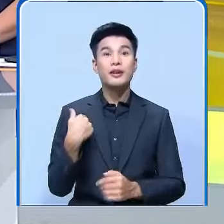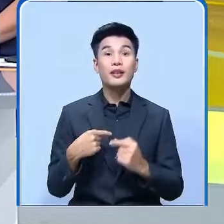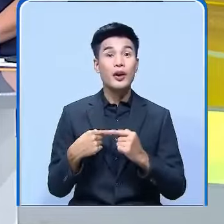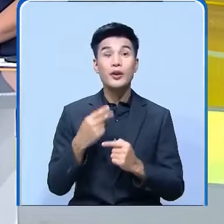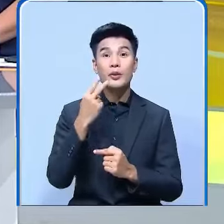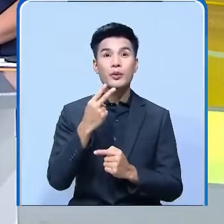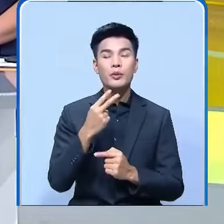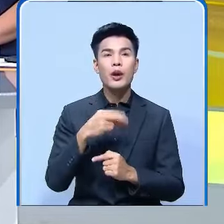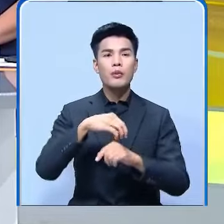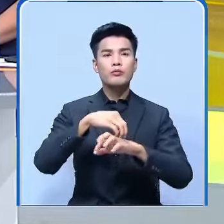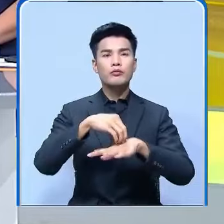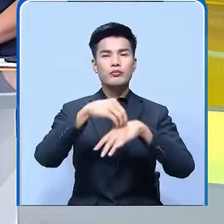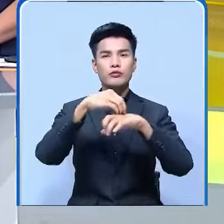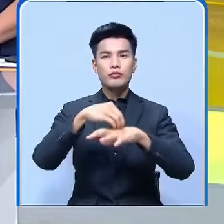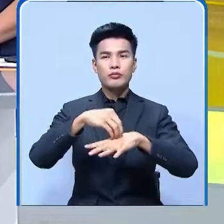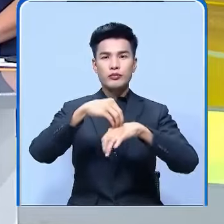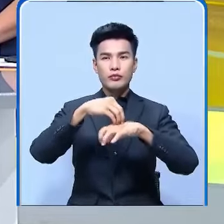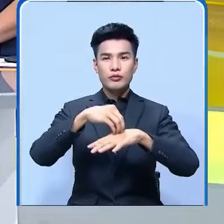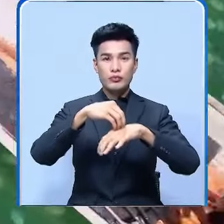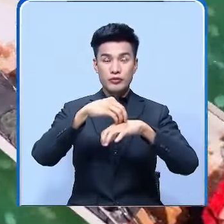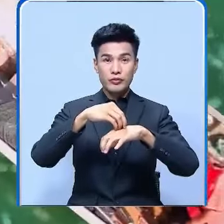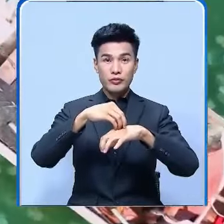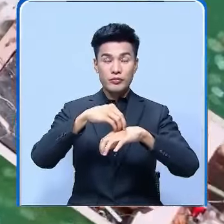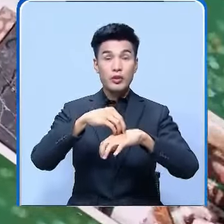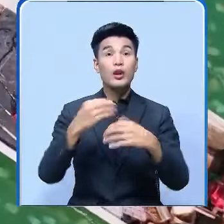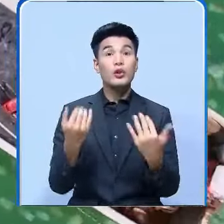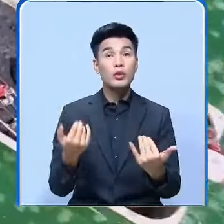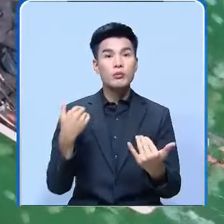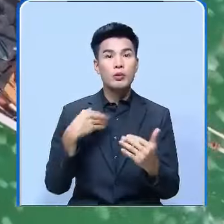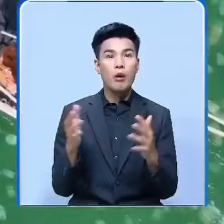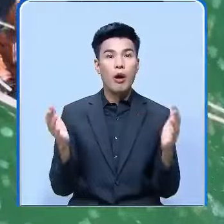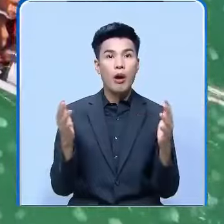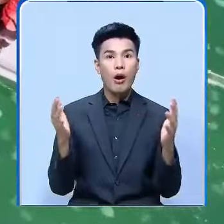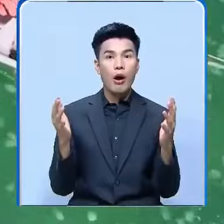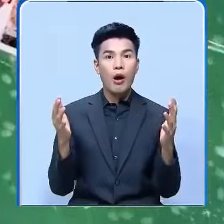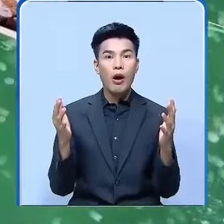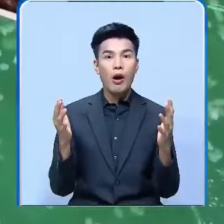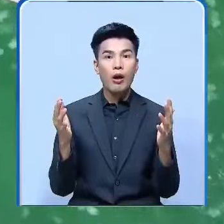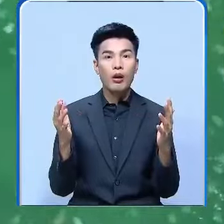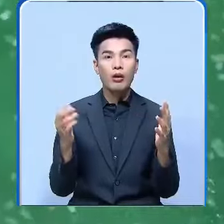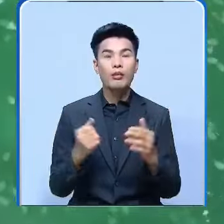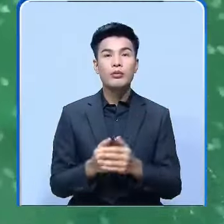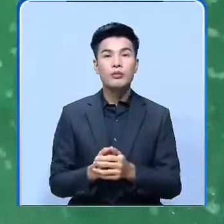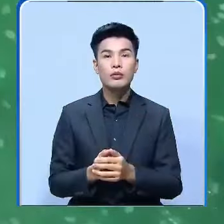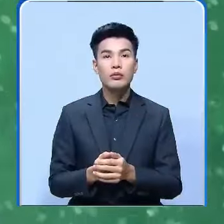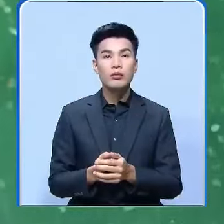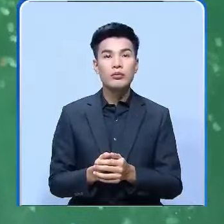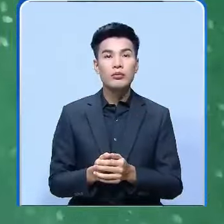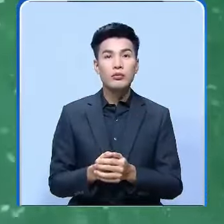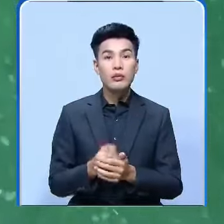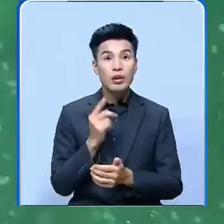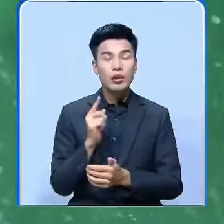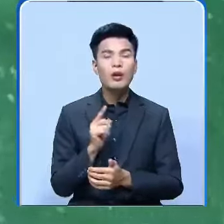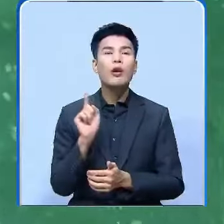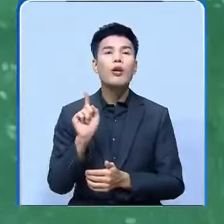ไปดูแมงกะพรุนดีกว่านะคะไปดูแมงกะพรุนนะคะตอนนี้เนี่ยมีเยอะเลยคุณผู้ชมคะนี่คือเห็นไหมบ้านแหลมก